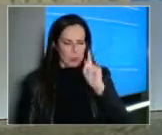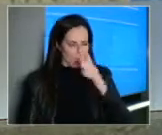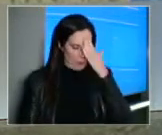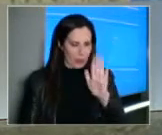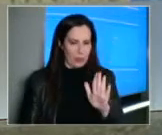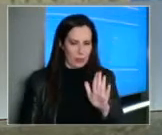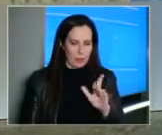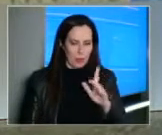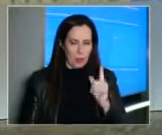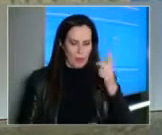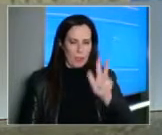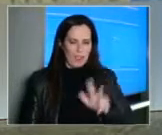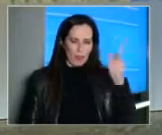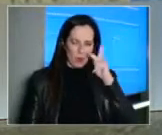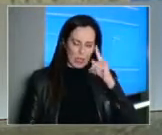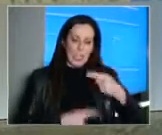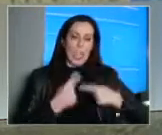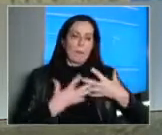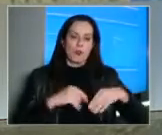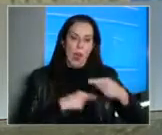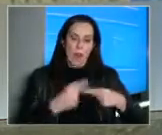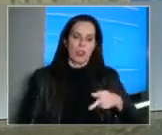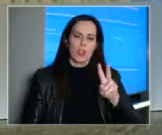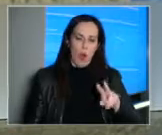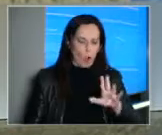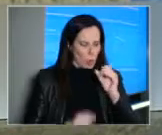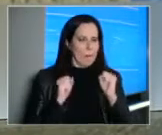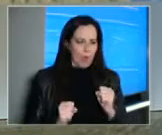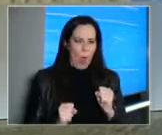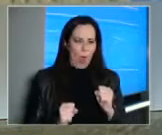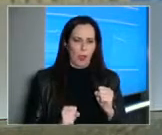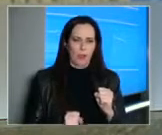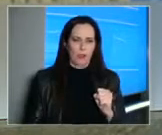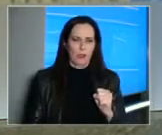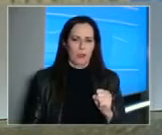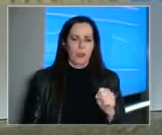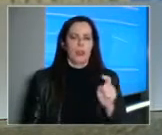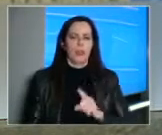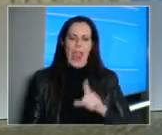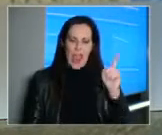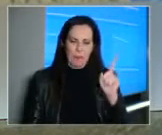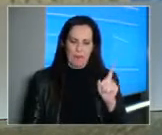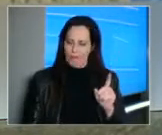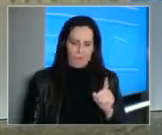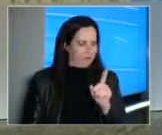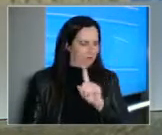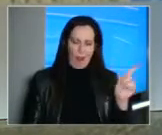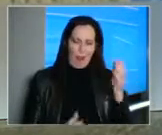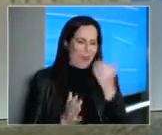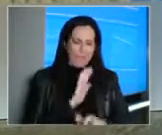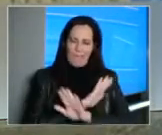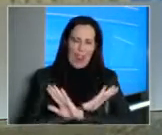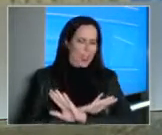את המשטר בצפון קוריאה, את השושלת הזאת, יכול להיות די בטוח שהם בשום אופן לא יוותרו על